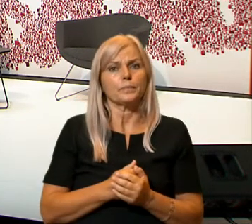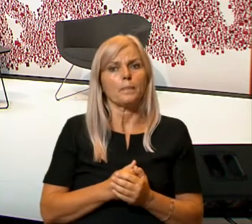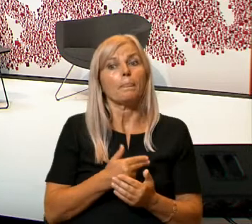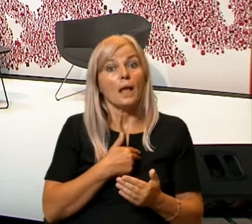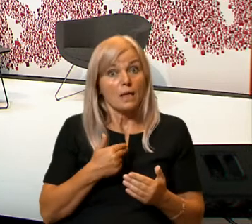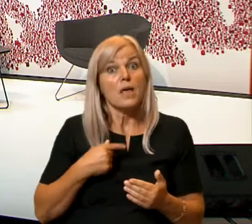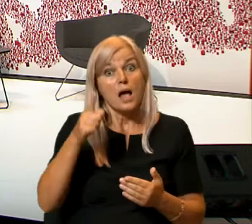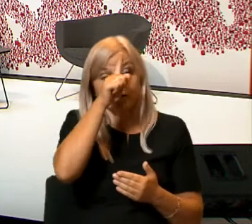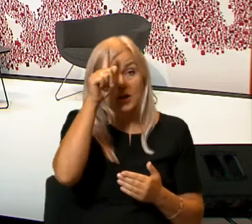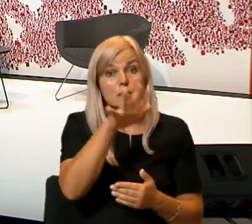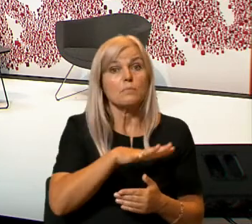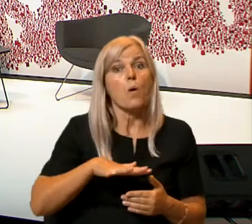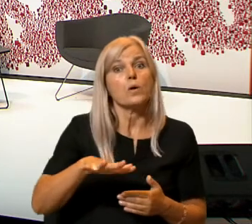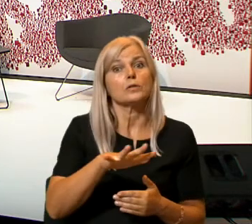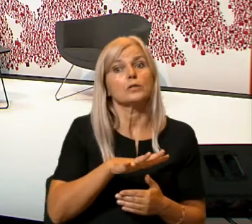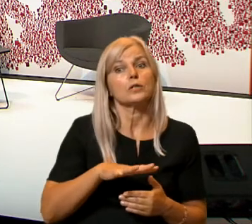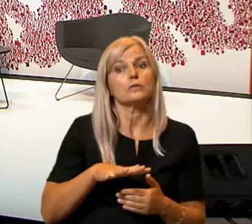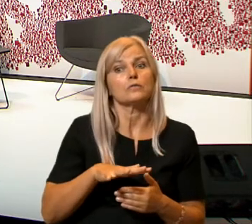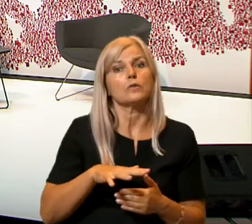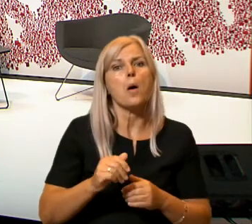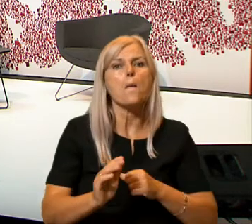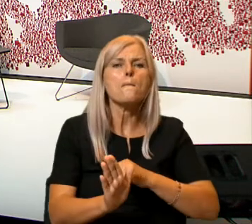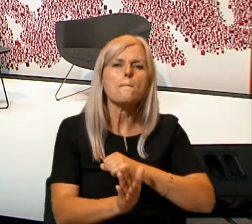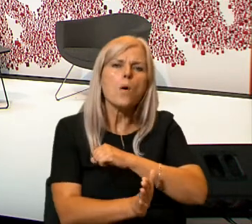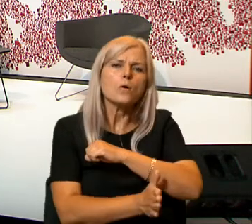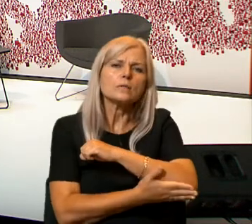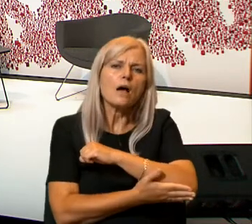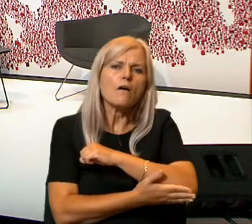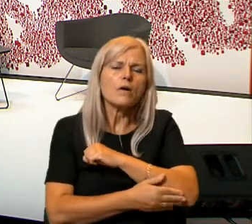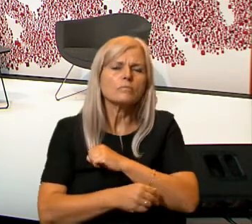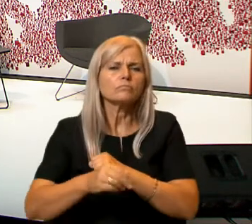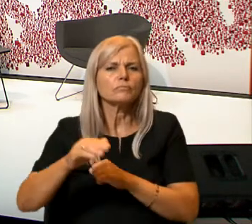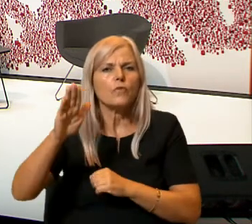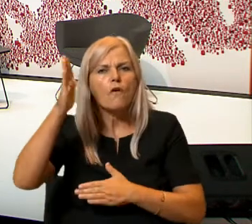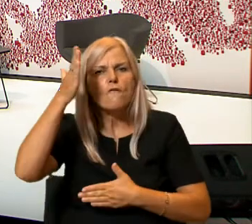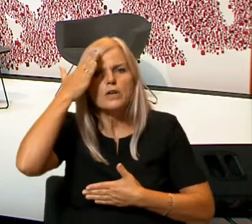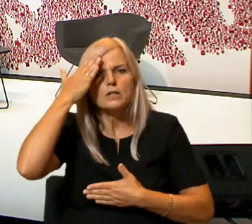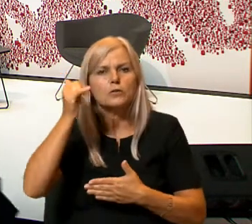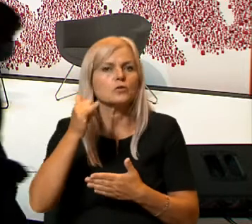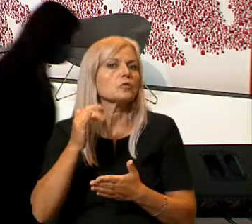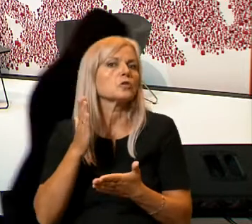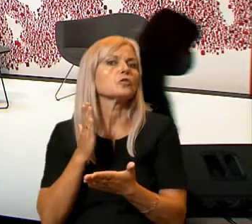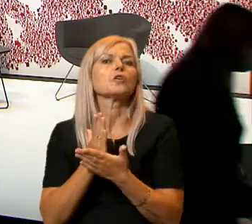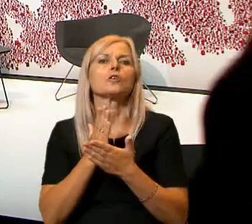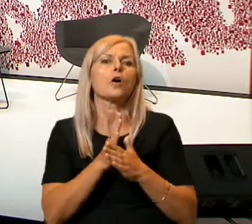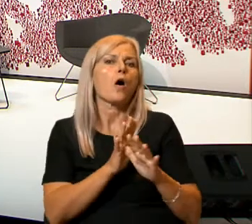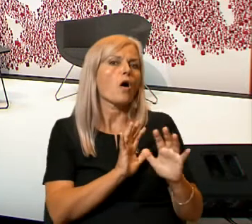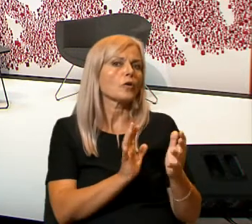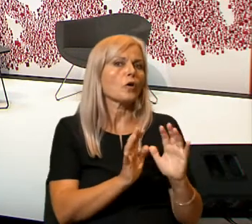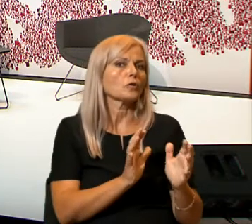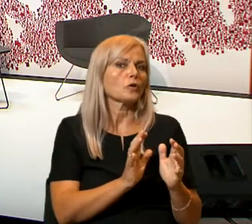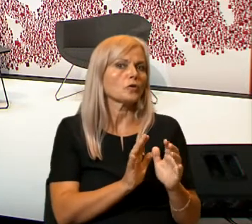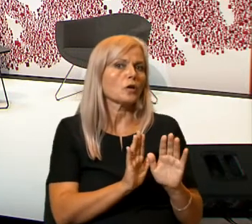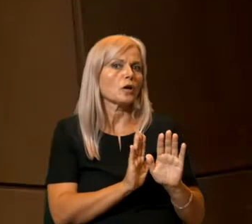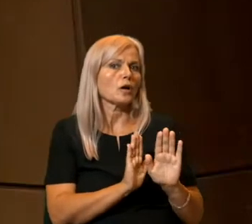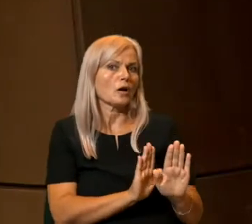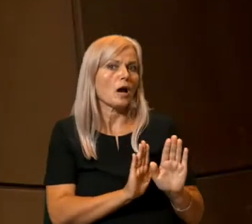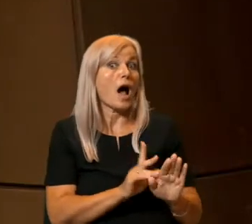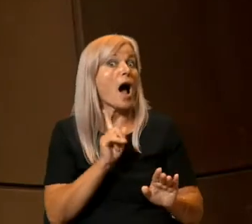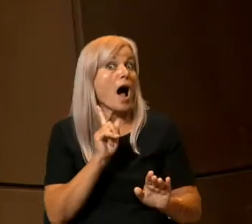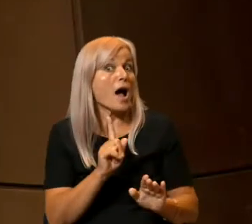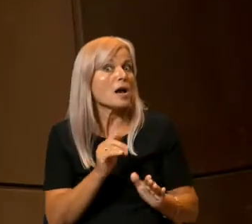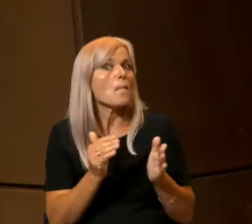społeczeństwie rdzeń wiedzy nie polega na chronieniu jej, ale na jej rozwoju, czyli mówimy